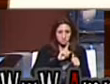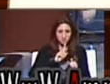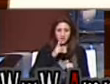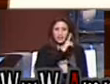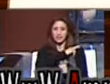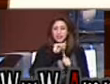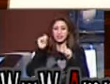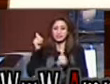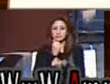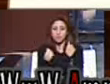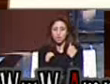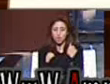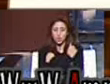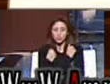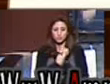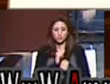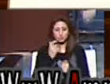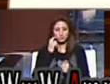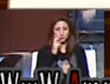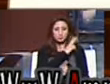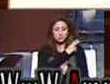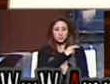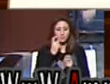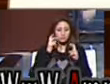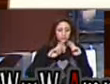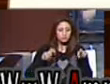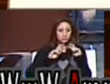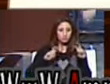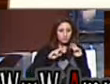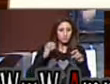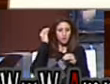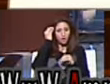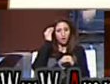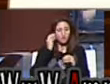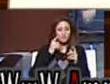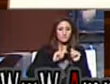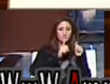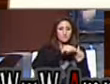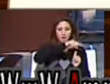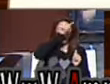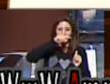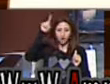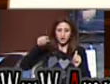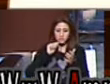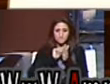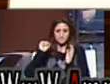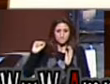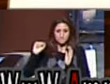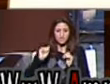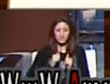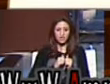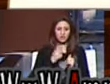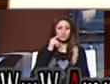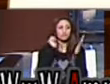الأقصر، واصطحب الضباط إدارة البحث معاه وتوجهوا إلى مكان القصر، وبرضه حاول الطرق